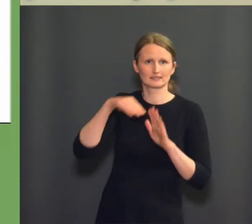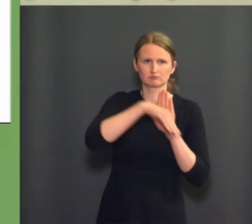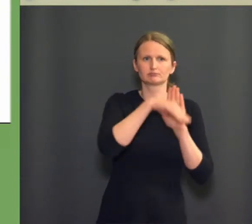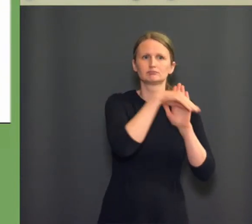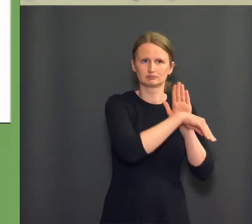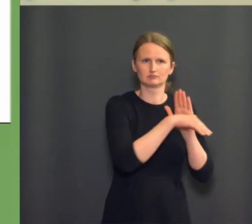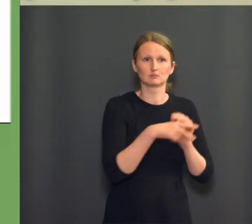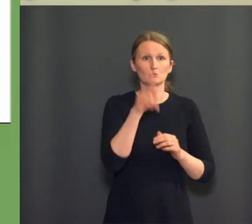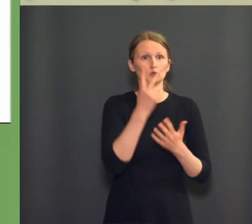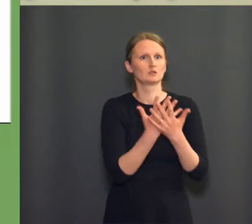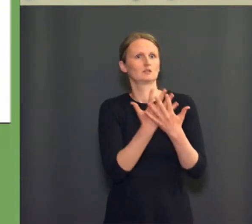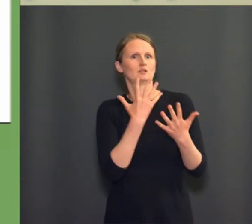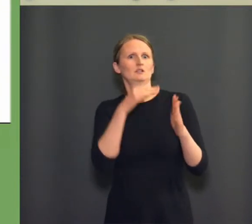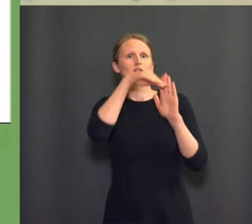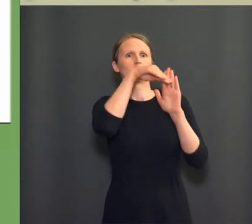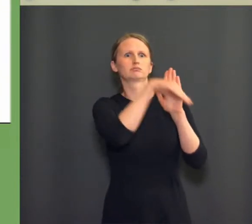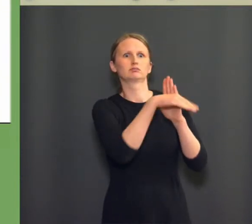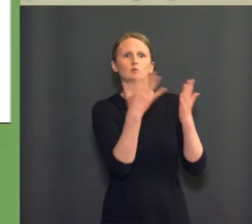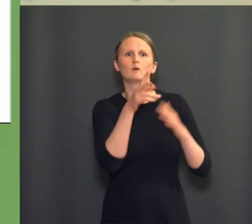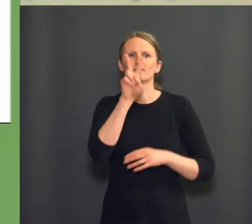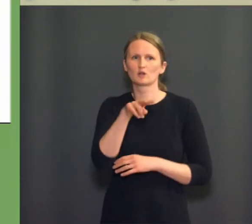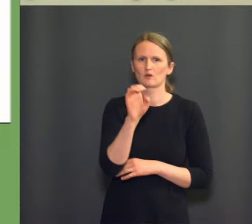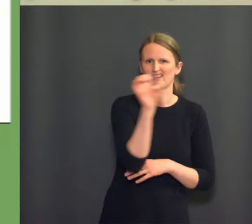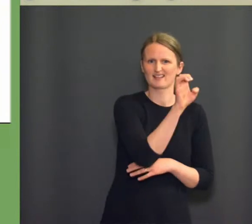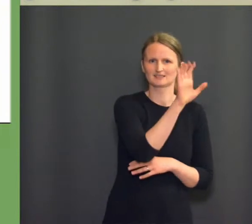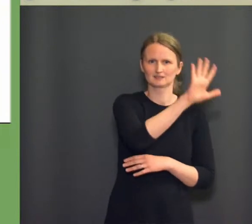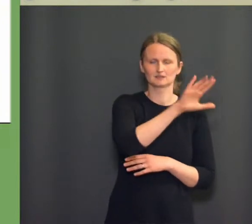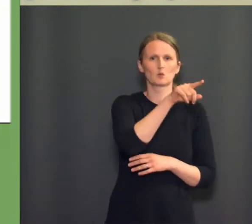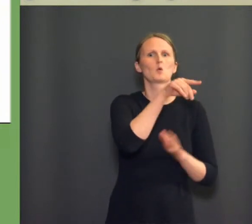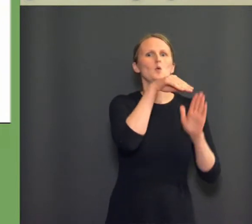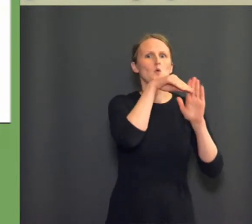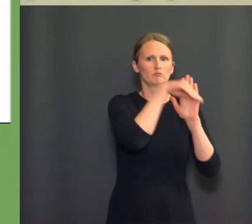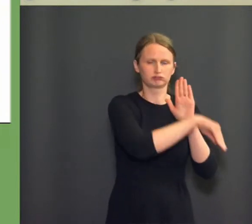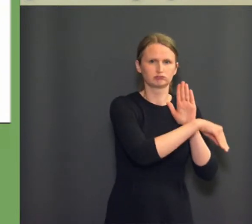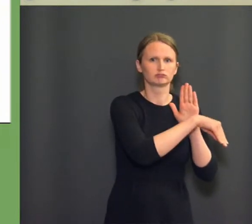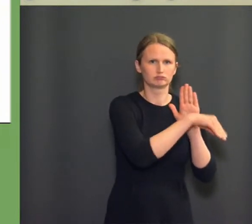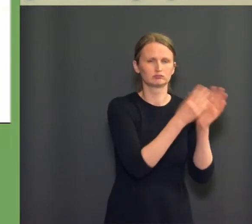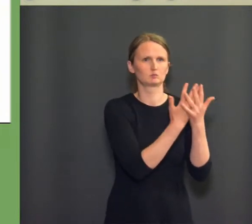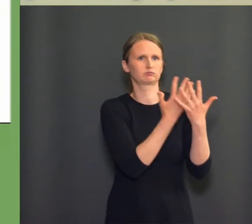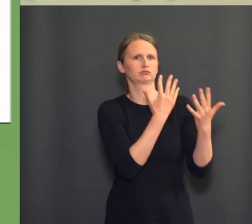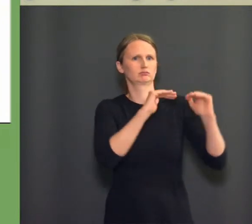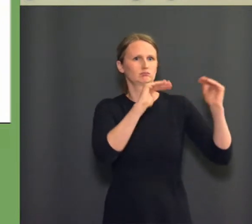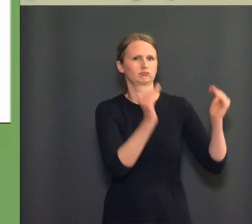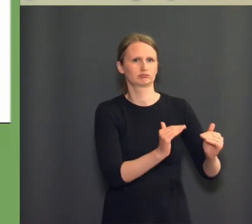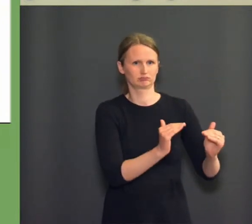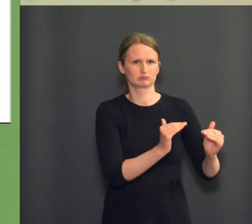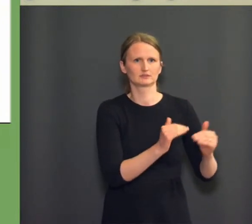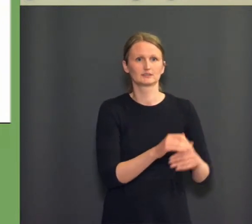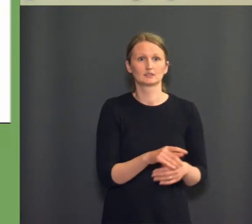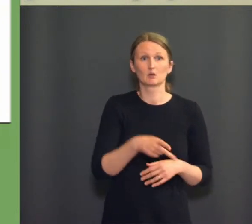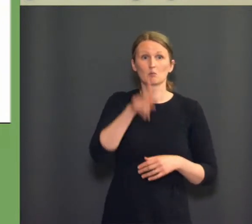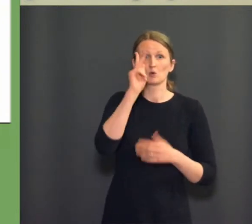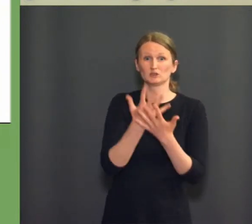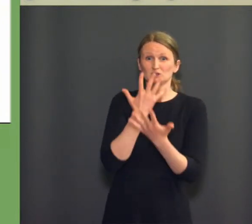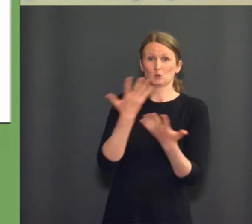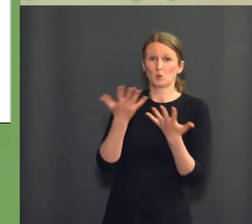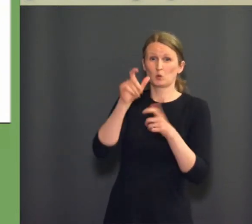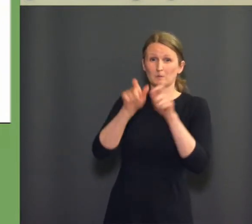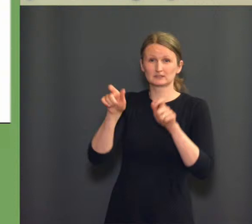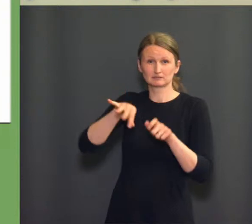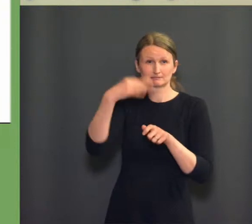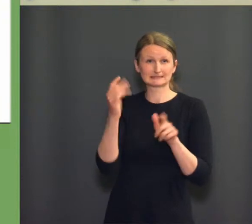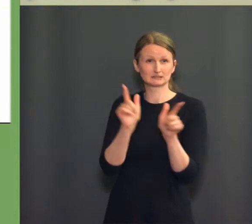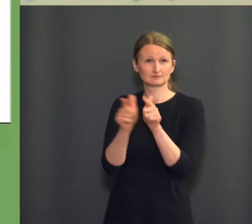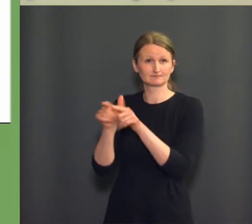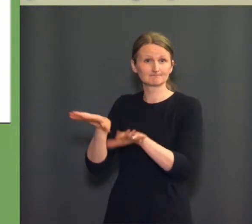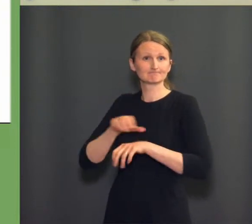Flandre occidentale. Actuellement, le taux de contamination le plus élevé est dans différentes provinces wallonnes. C'est Namur qui est le plus important,